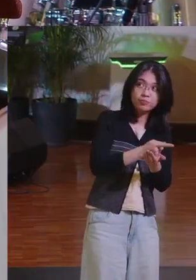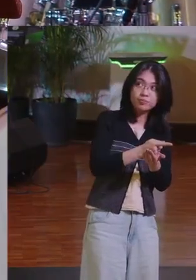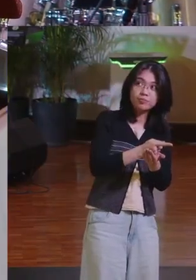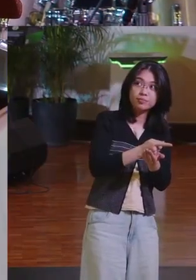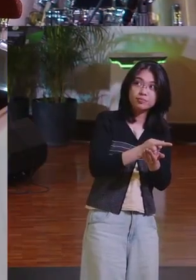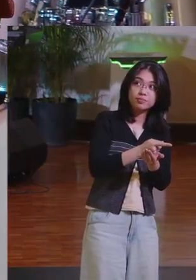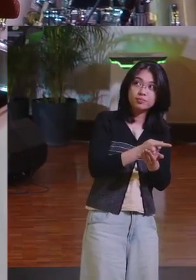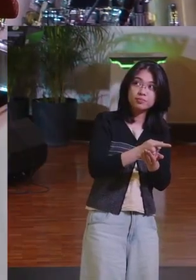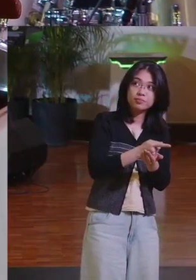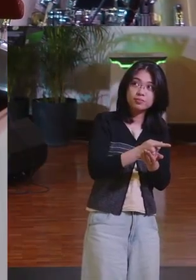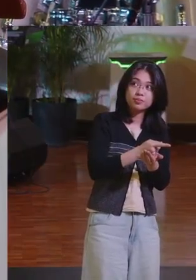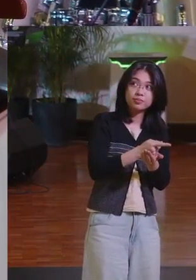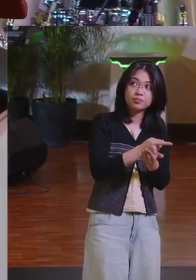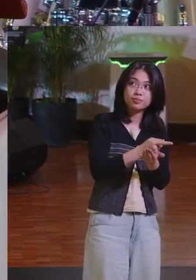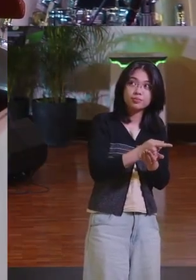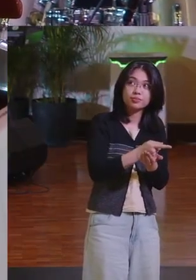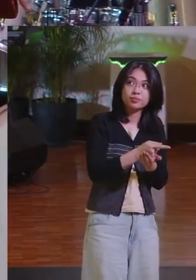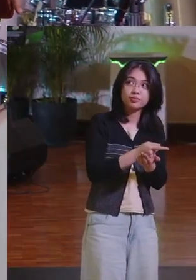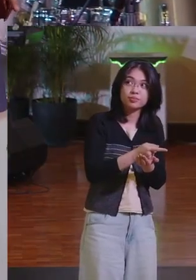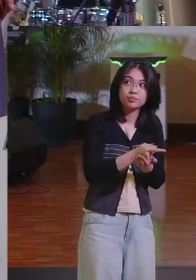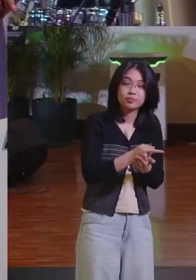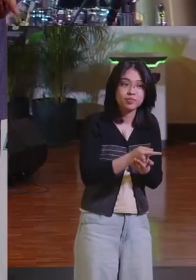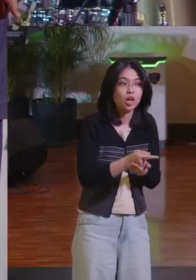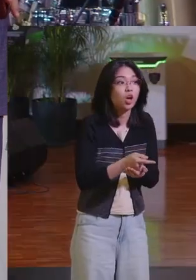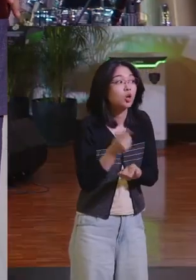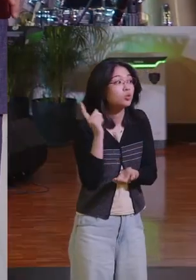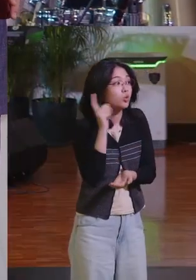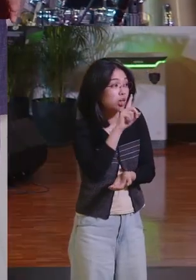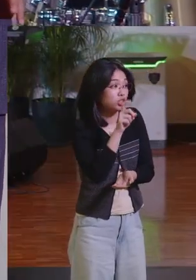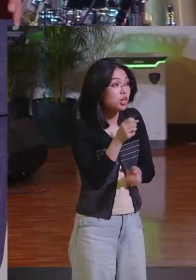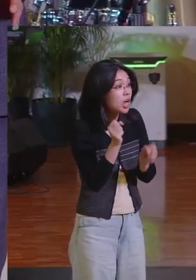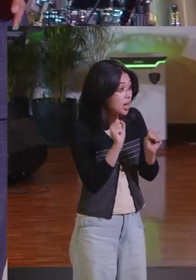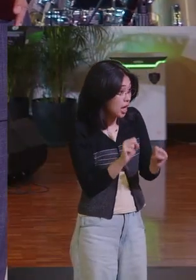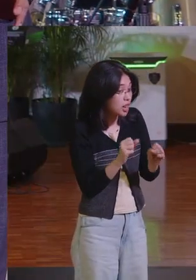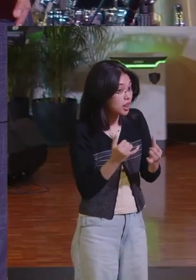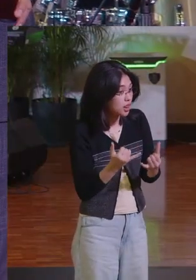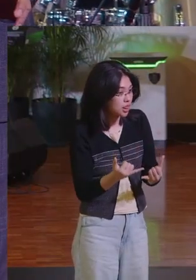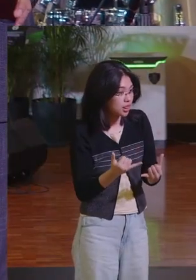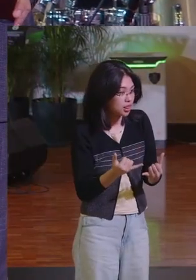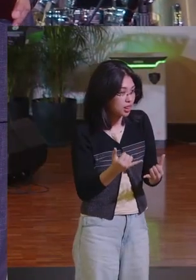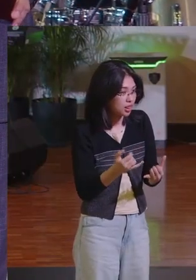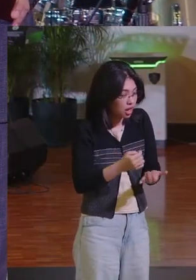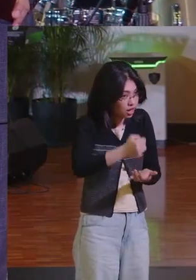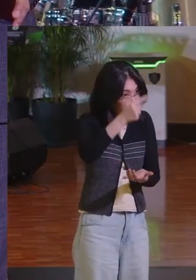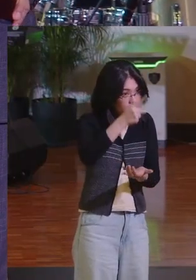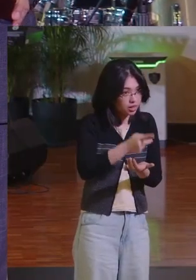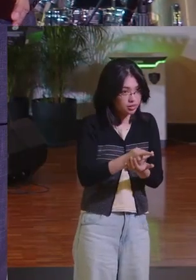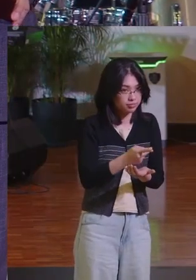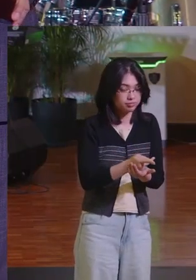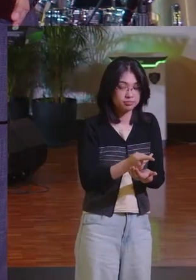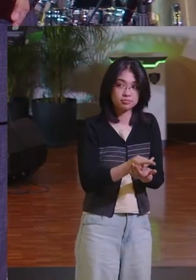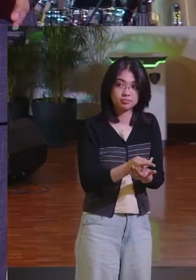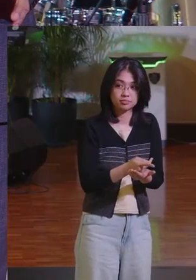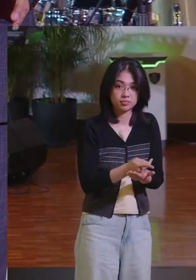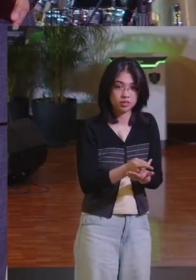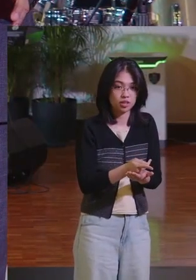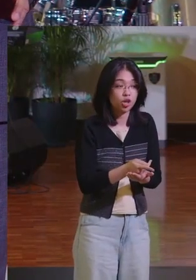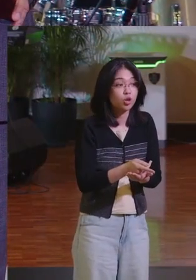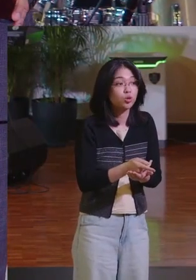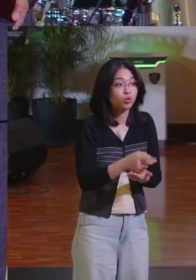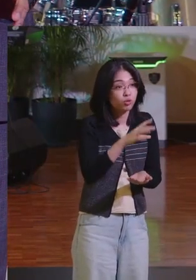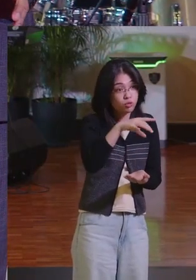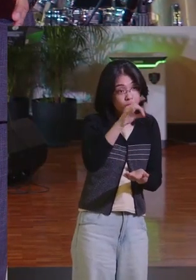hindi. So can we still cast lots or do all of these things in order to find out what the will of